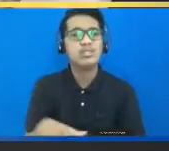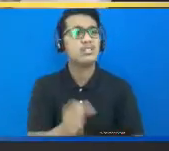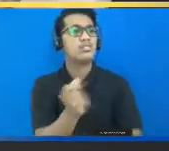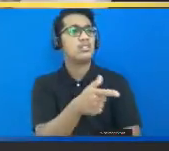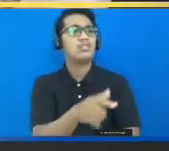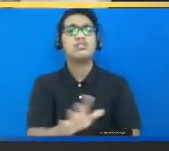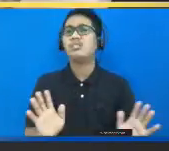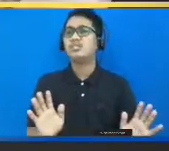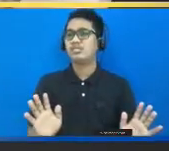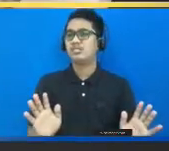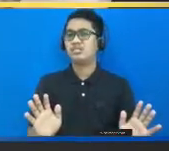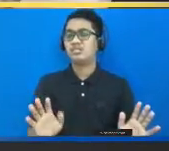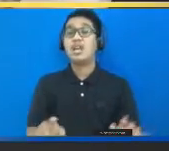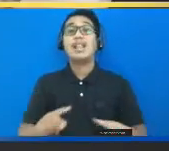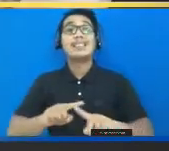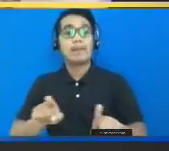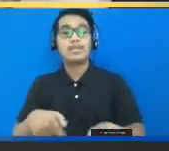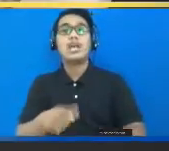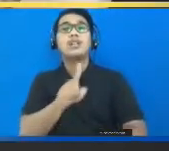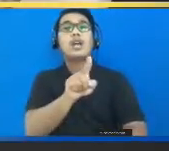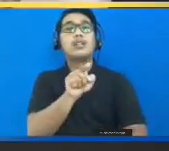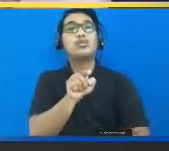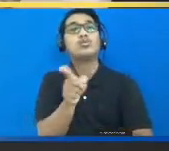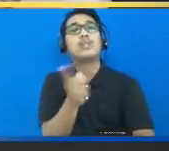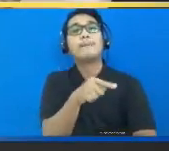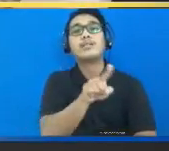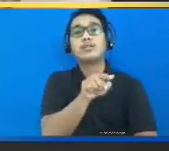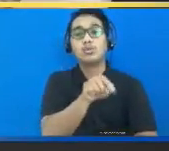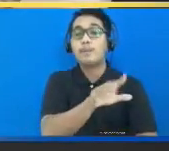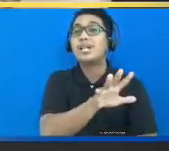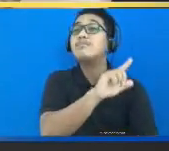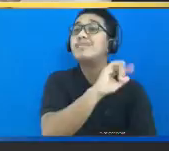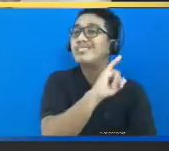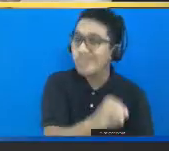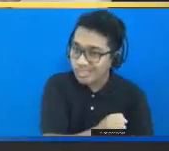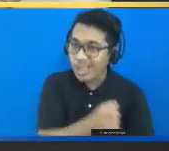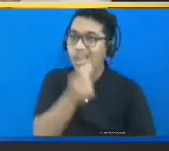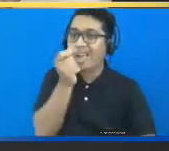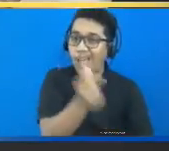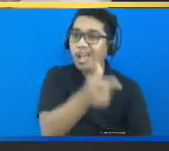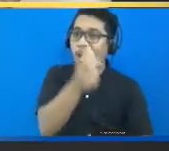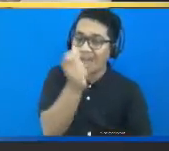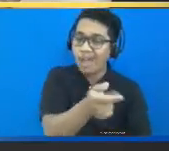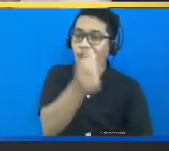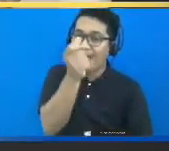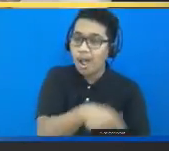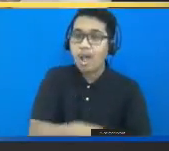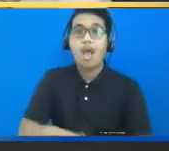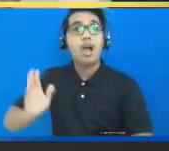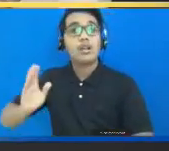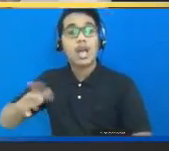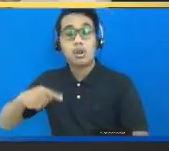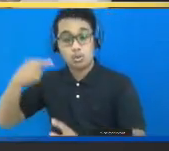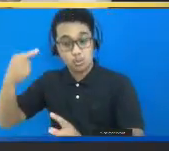satu sampai satu setengah juta itu kebutuhan kita kalau itu kita lakukan itu kalau satu bulan 40 triliun kalau kita